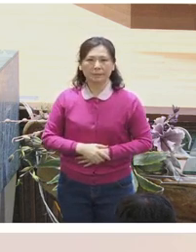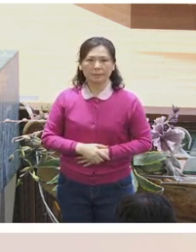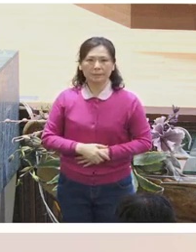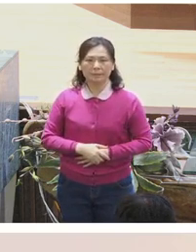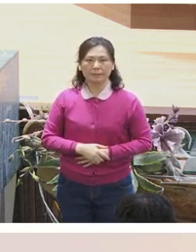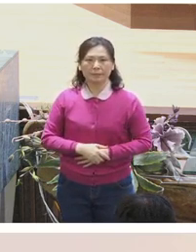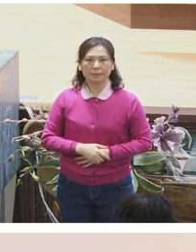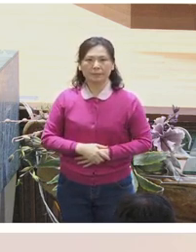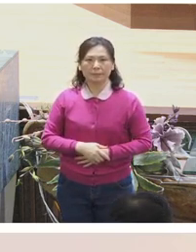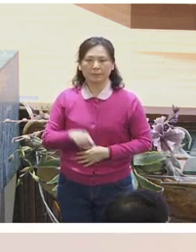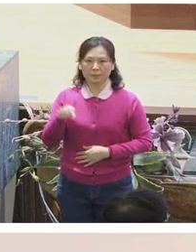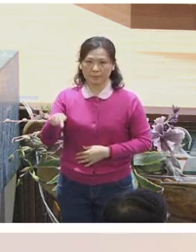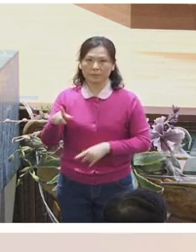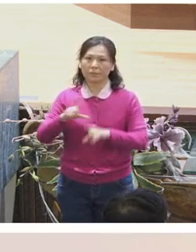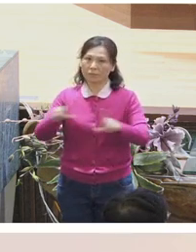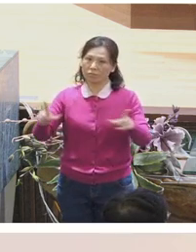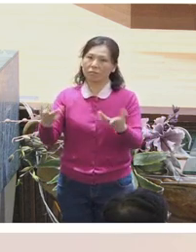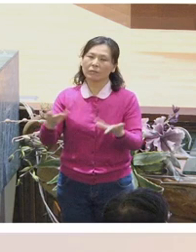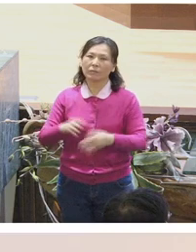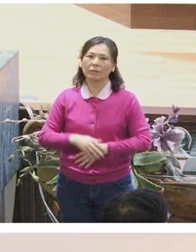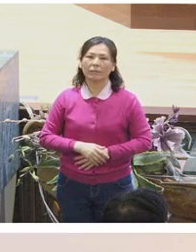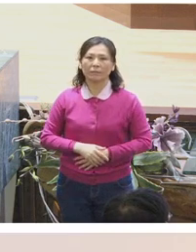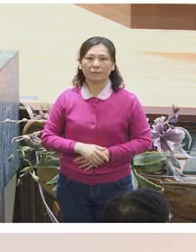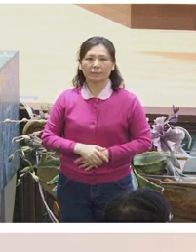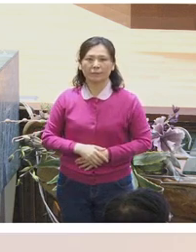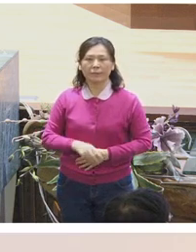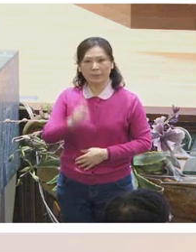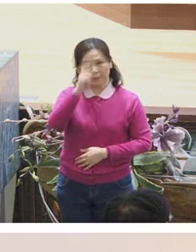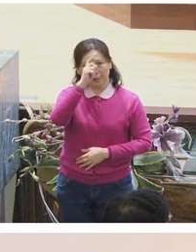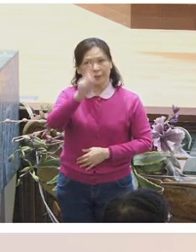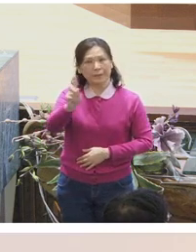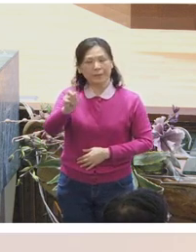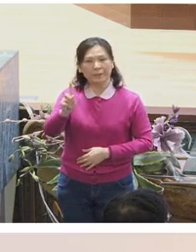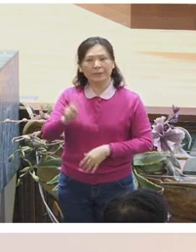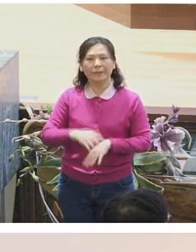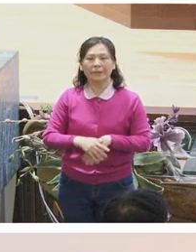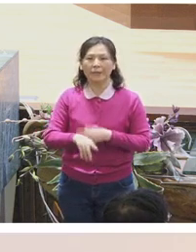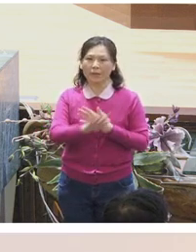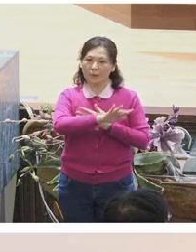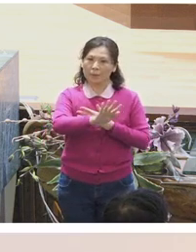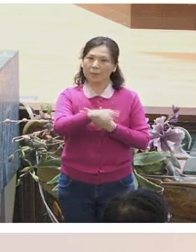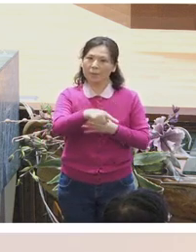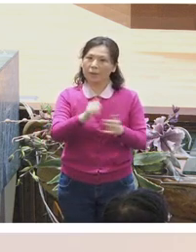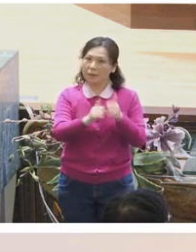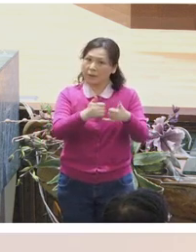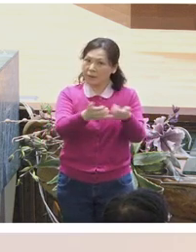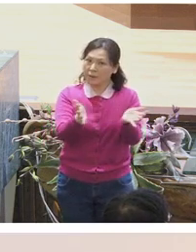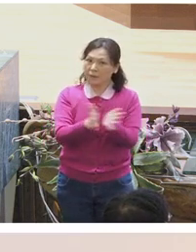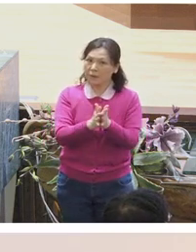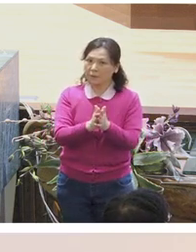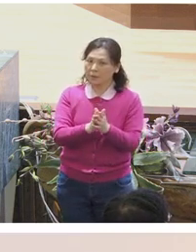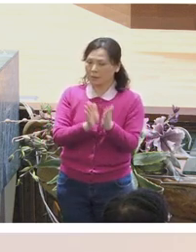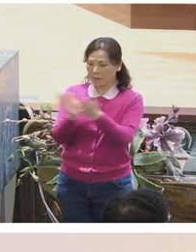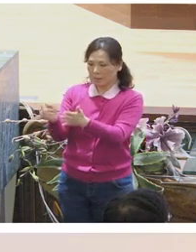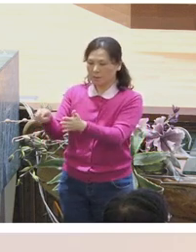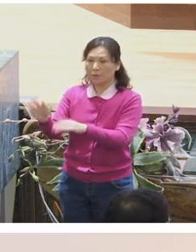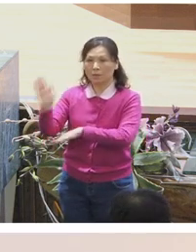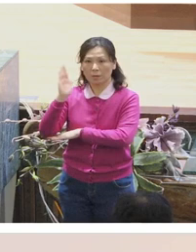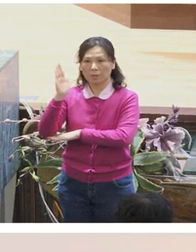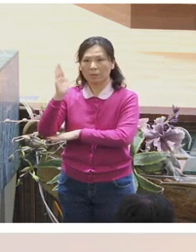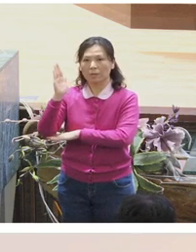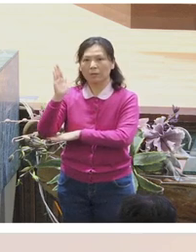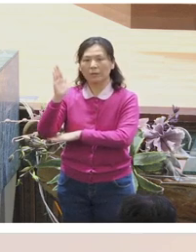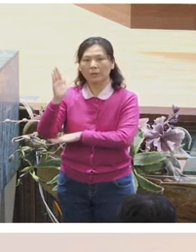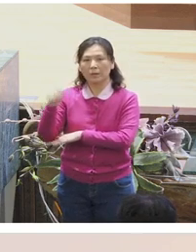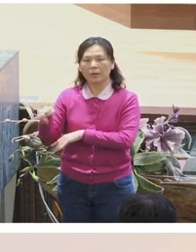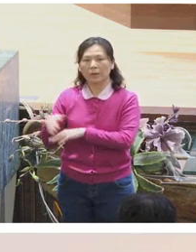个是一个很大，就是这个其实是希望居民这样的一个社群能够对政府问，就是政府的